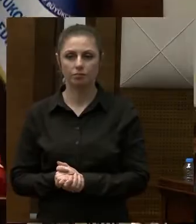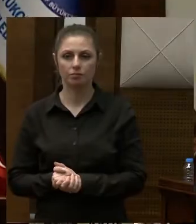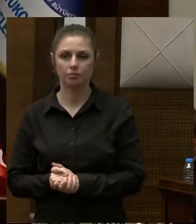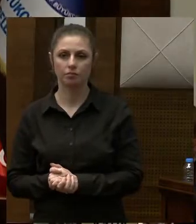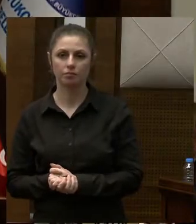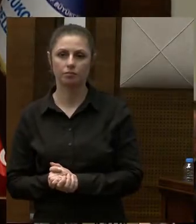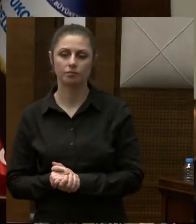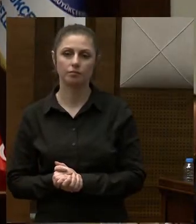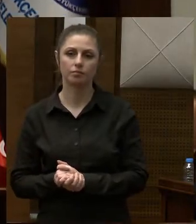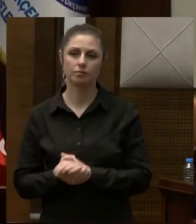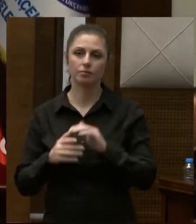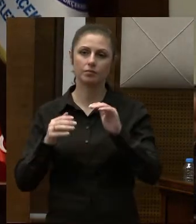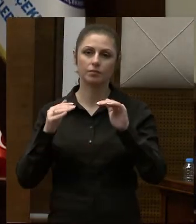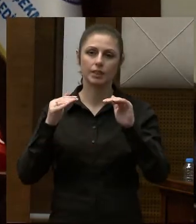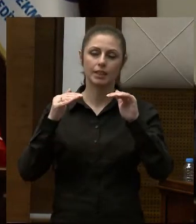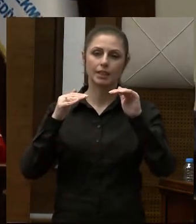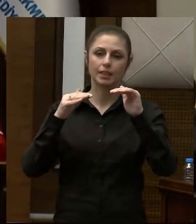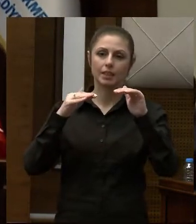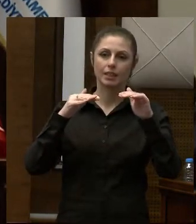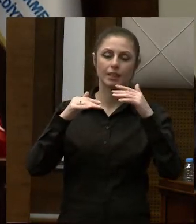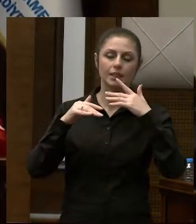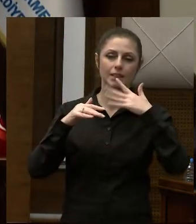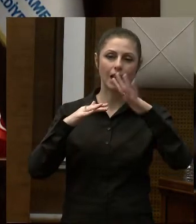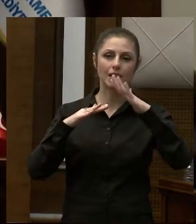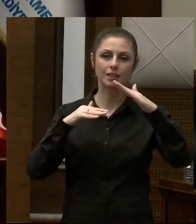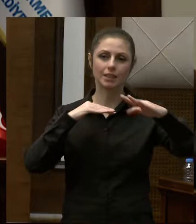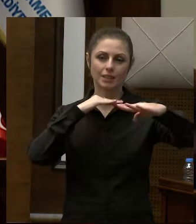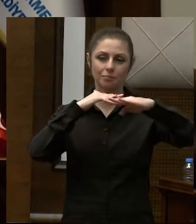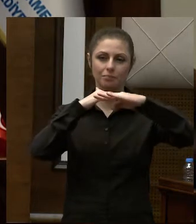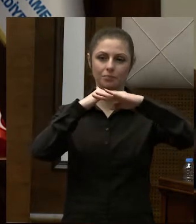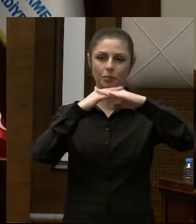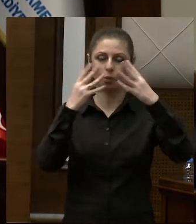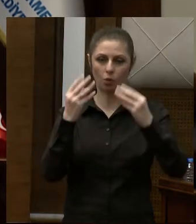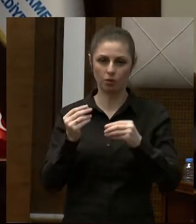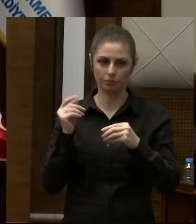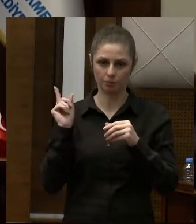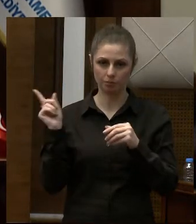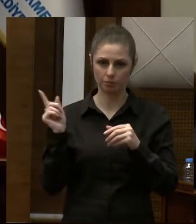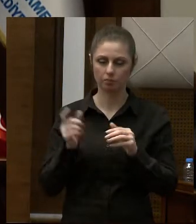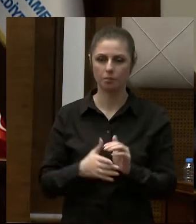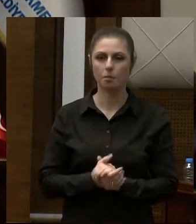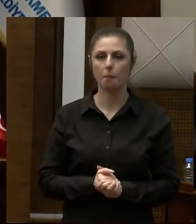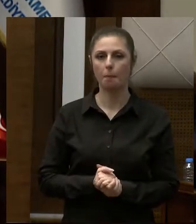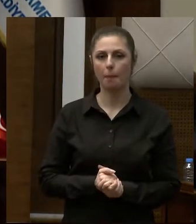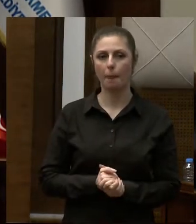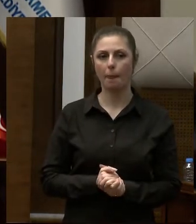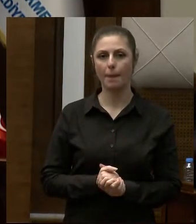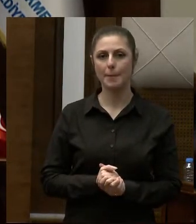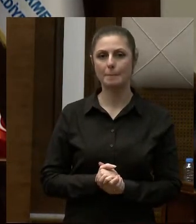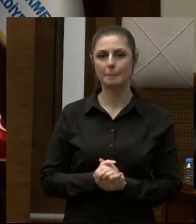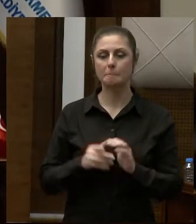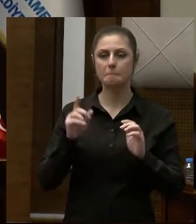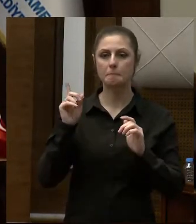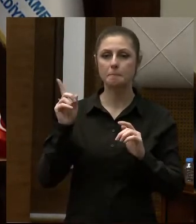Çizginin altı denizle öpüşen, denizle kucaklaşan alan. Bu alanda